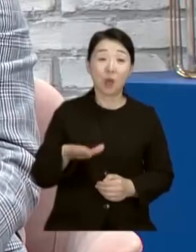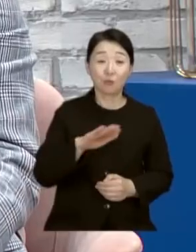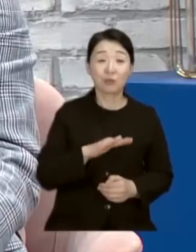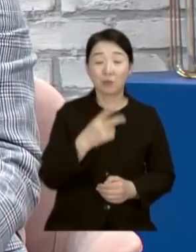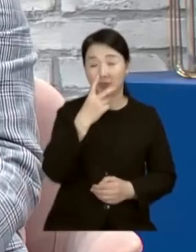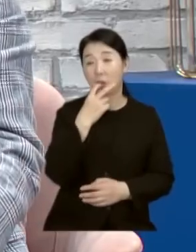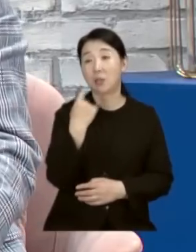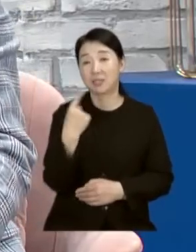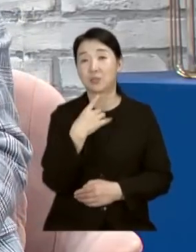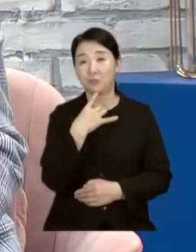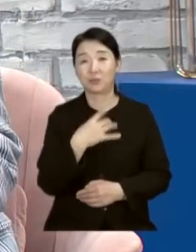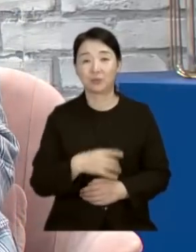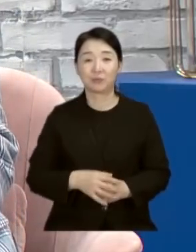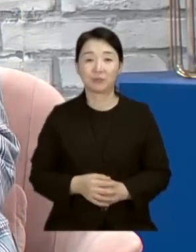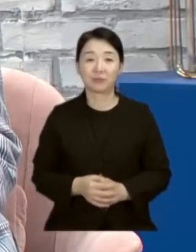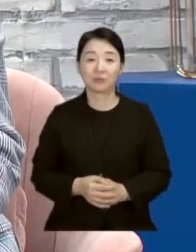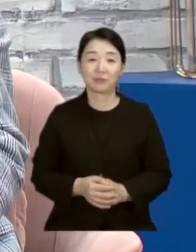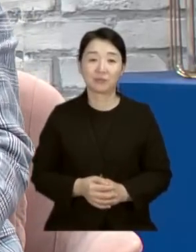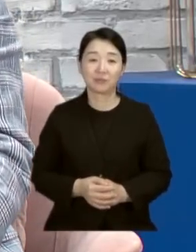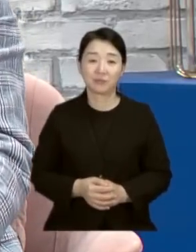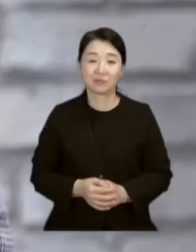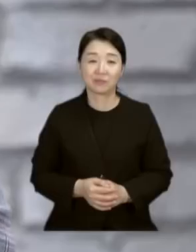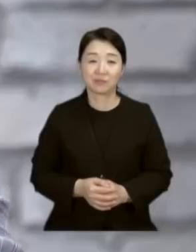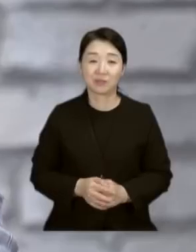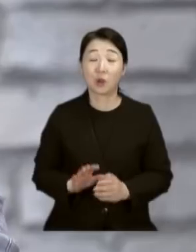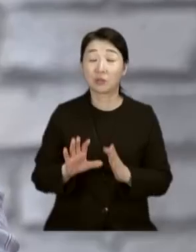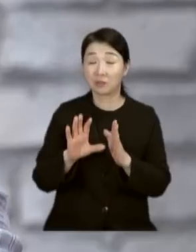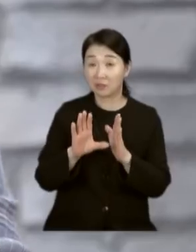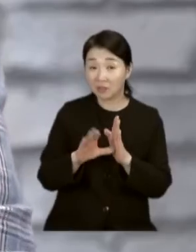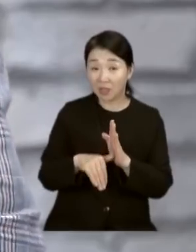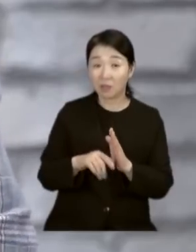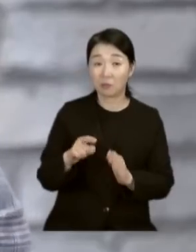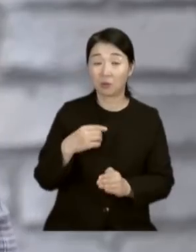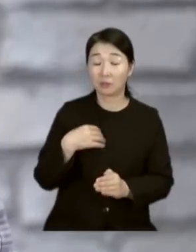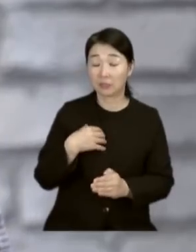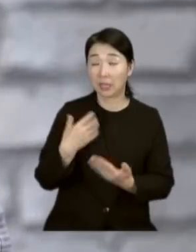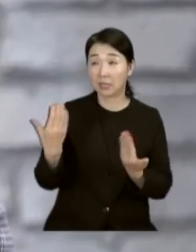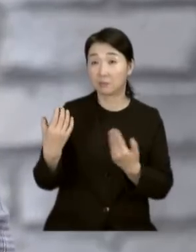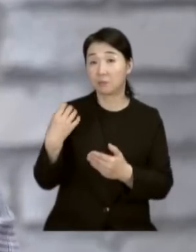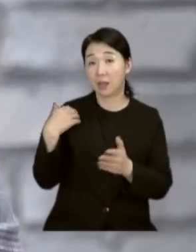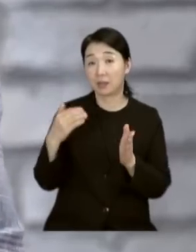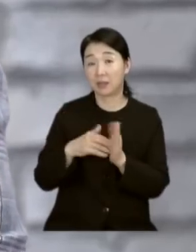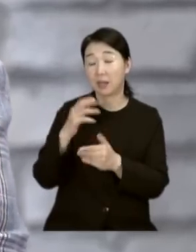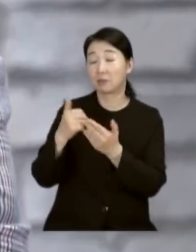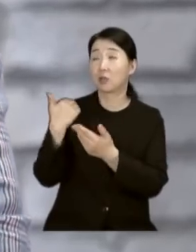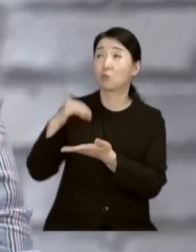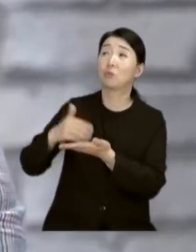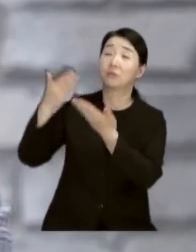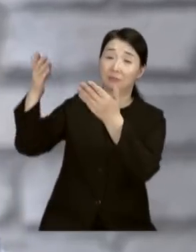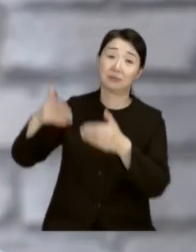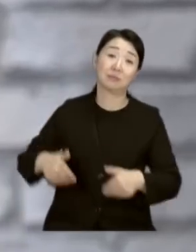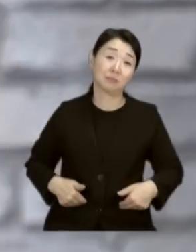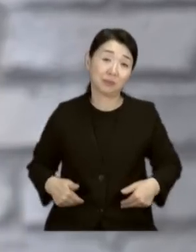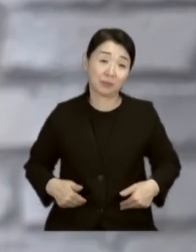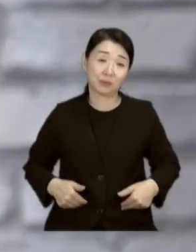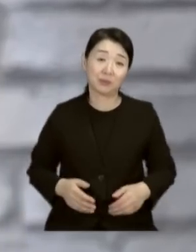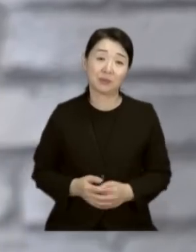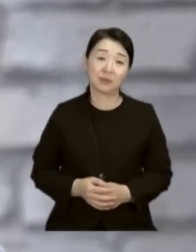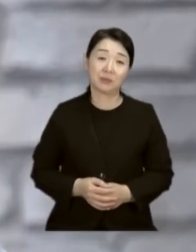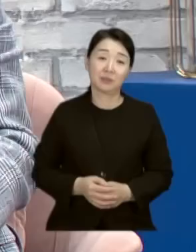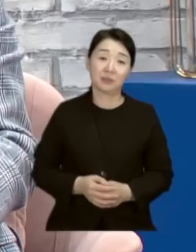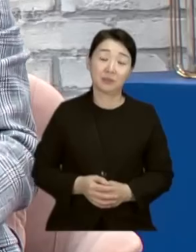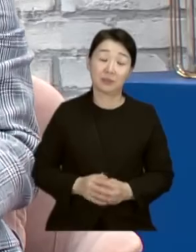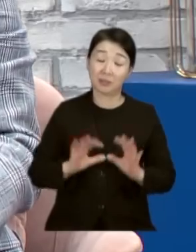우리는 청지기. 맞아요. 네. 어느 때 되면 우리의 의무가 끝나면 하나님께 돌려드려야 되죠. 그렇죠? 네.